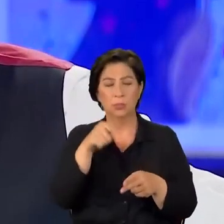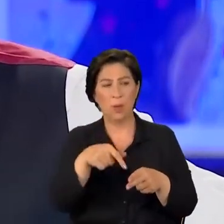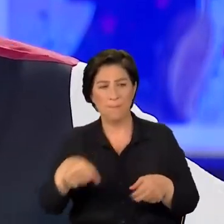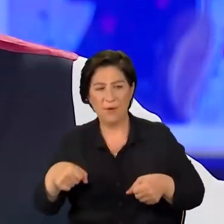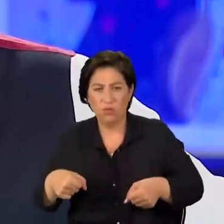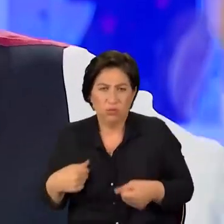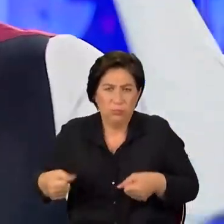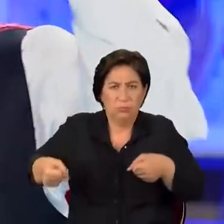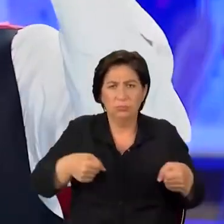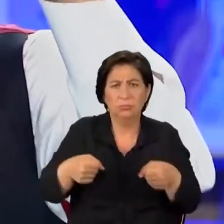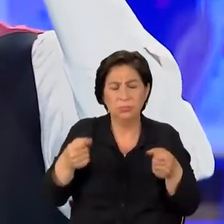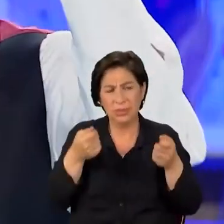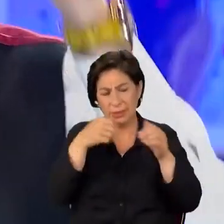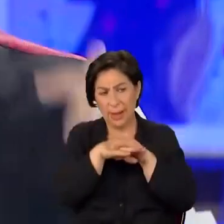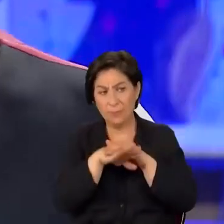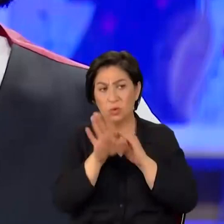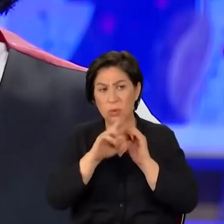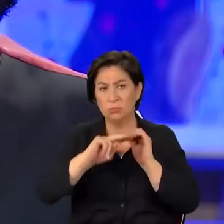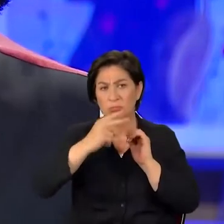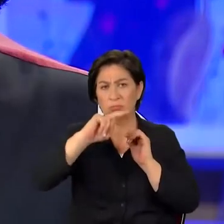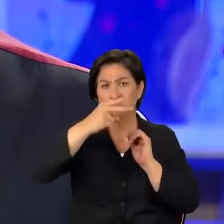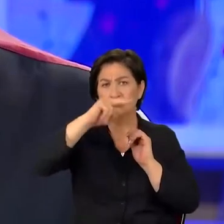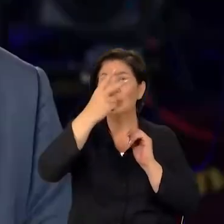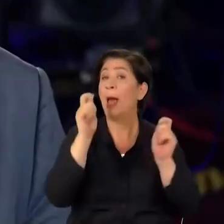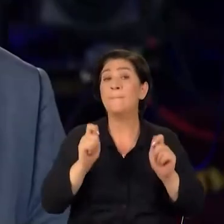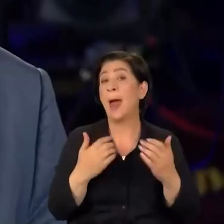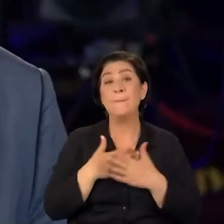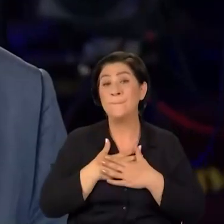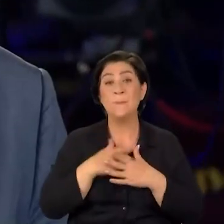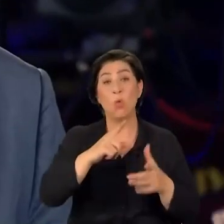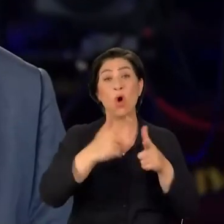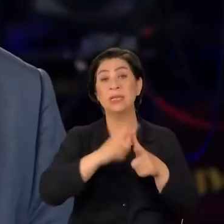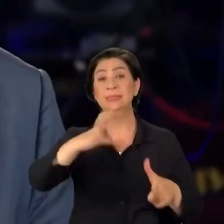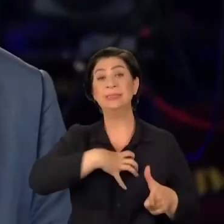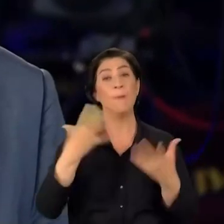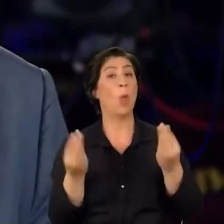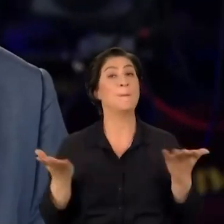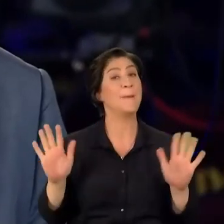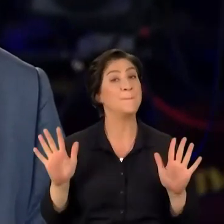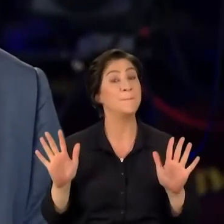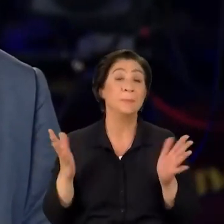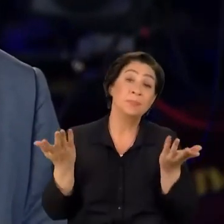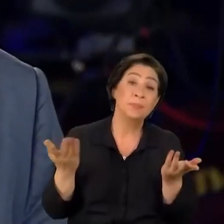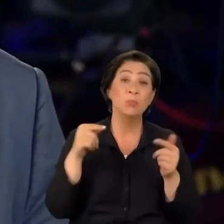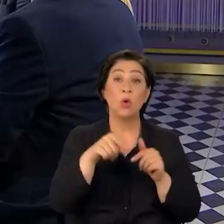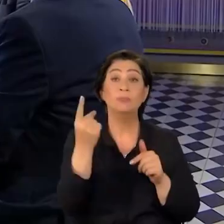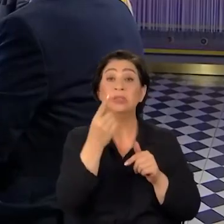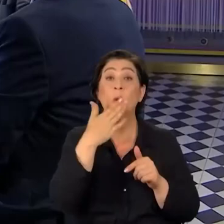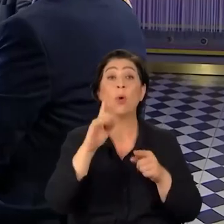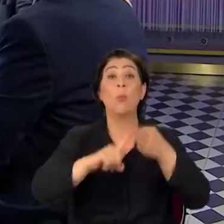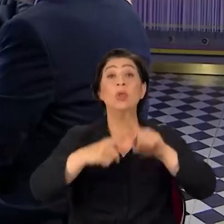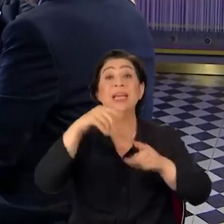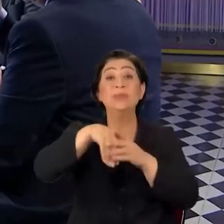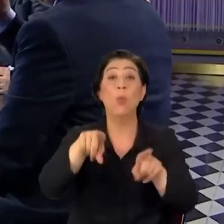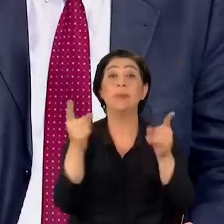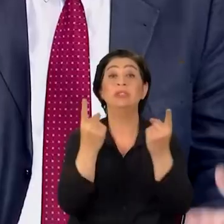bavul taşıyarak girerim, ondan sonra Tatepe'ye kadar tırmanırım diyor. Bu ama otelin böyle, sahibi olurum. Evet, otelin sahibi de olabilirim. Ama böyle bir şey yok. Böyle ama